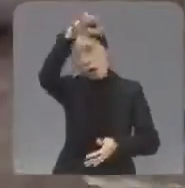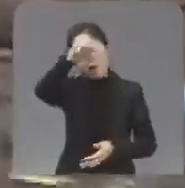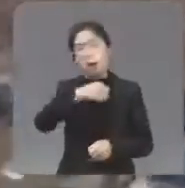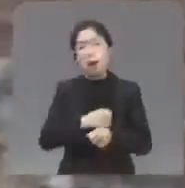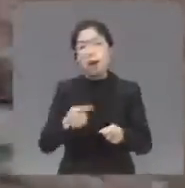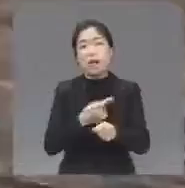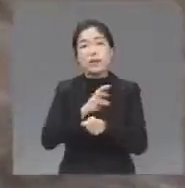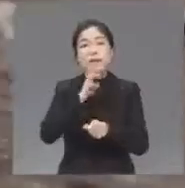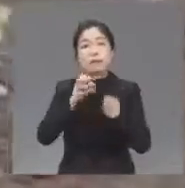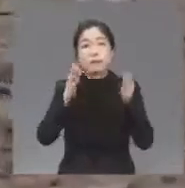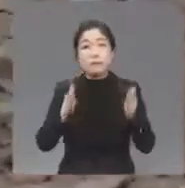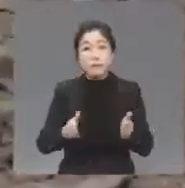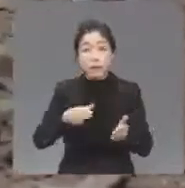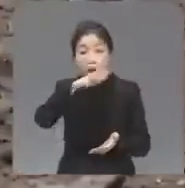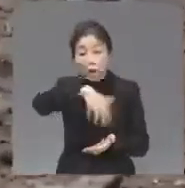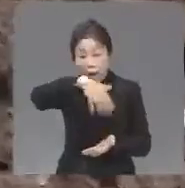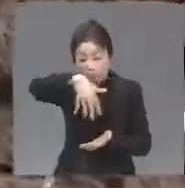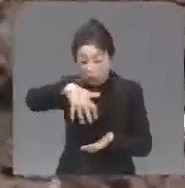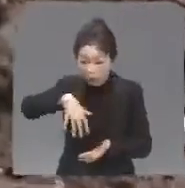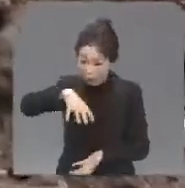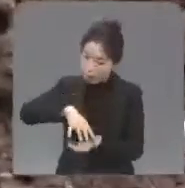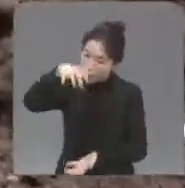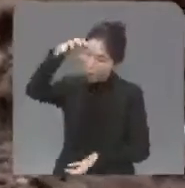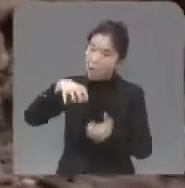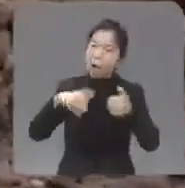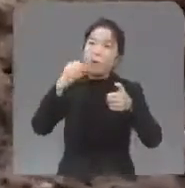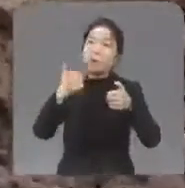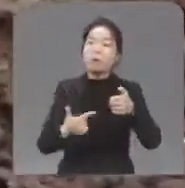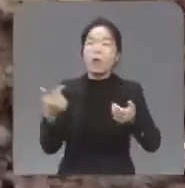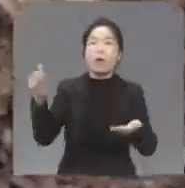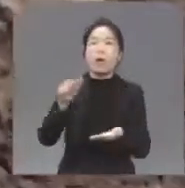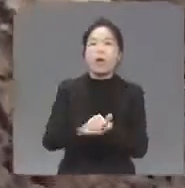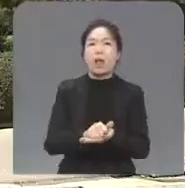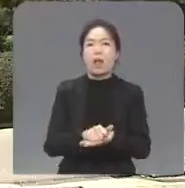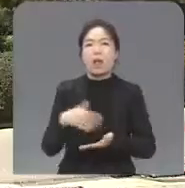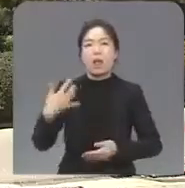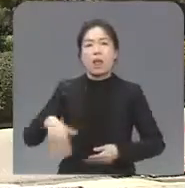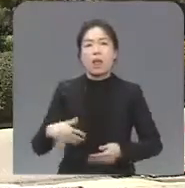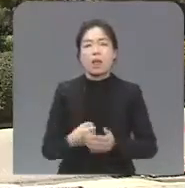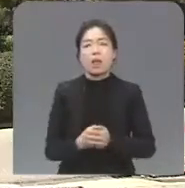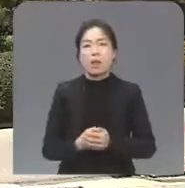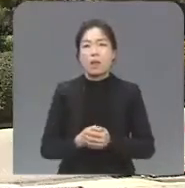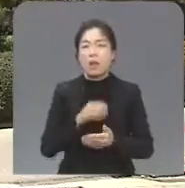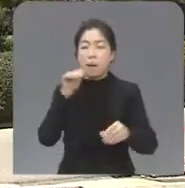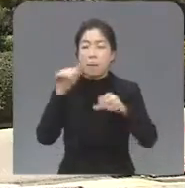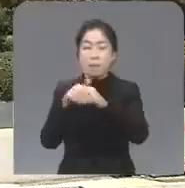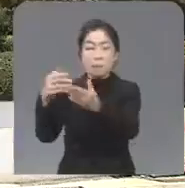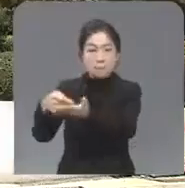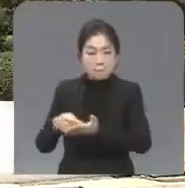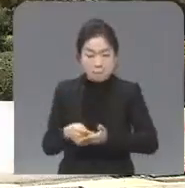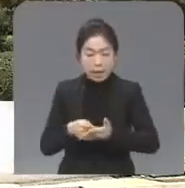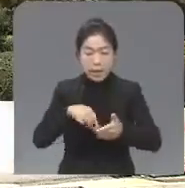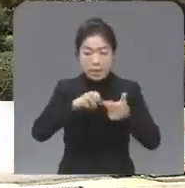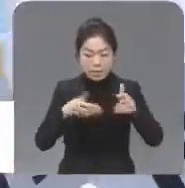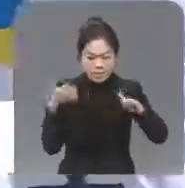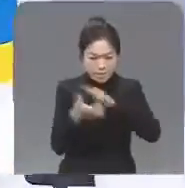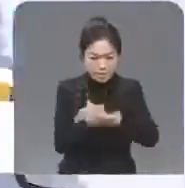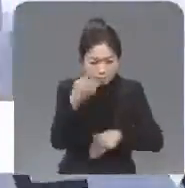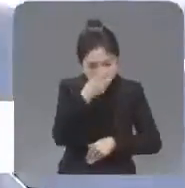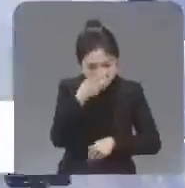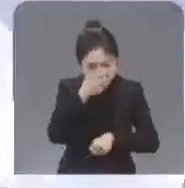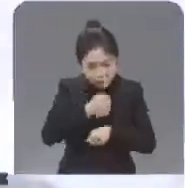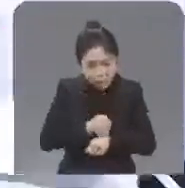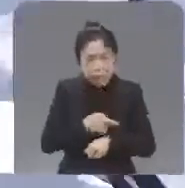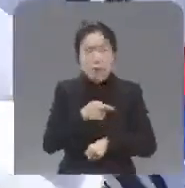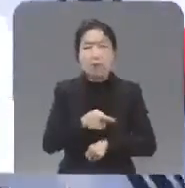동안 땅속에서 꺼낸 건설 폐기물은 50톤에 이릅니다. 제보를 받고 현장을 확인한 나주시는